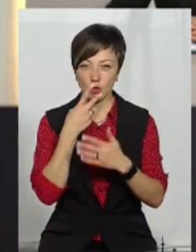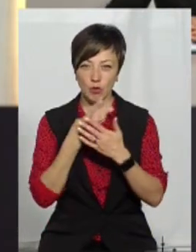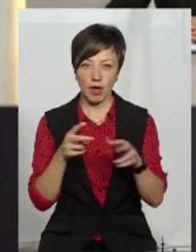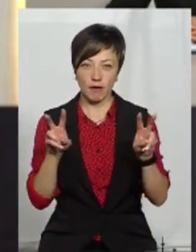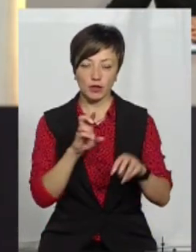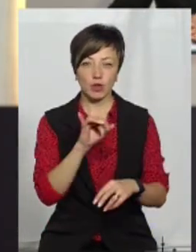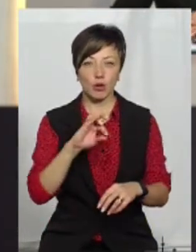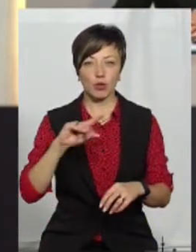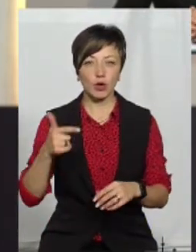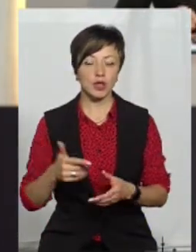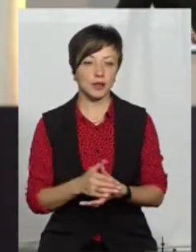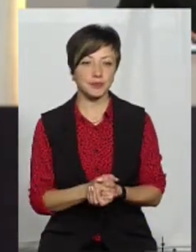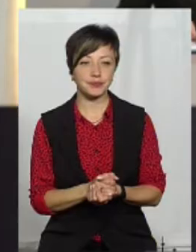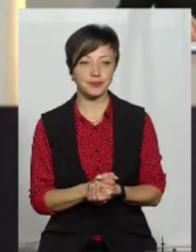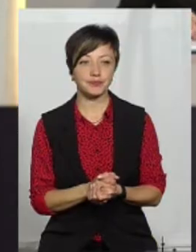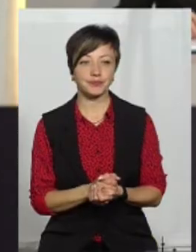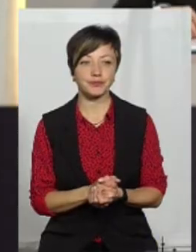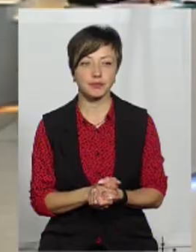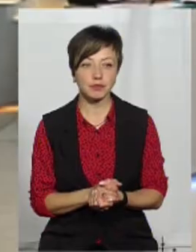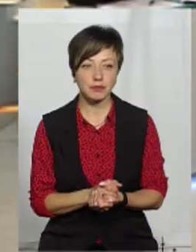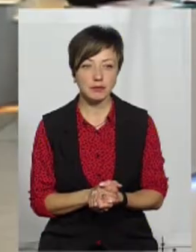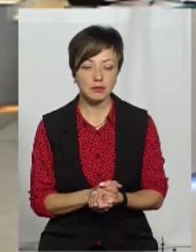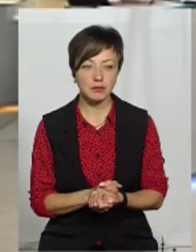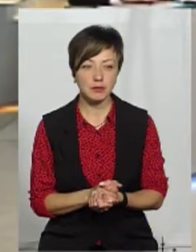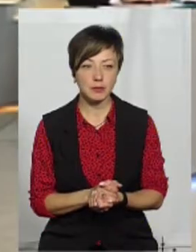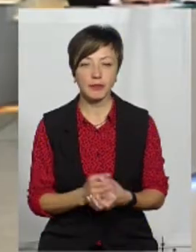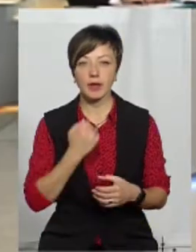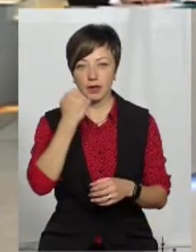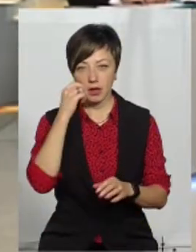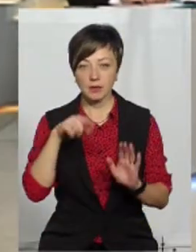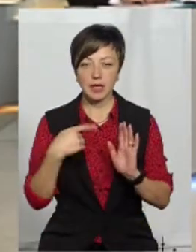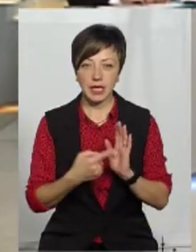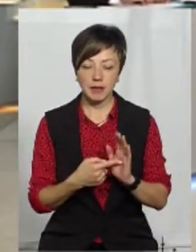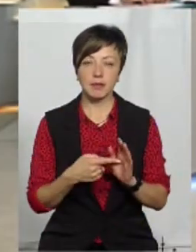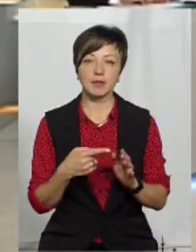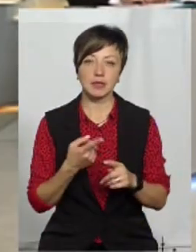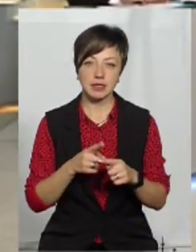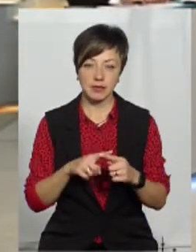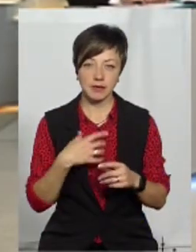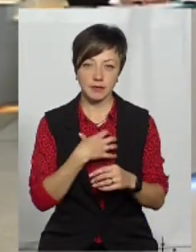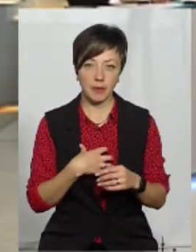явищу. Дякую. Моє перше запитання. Дуже дякую за питання, тому що питання дійсно актуальне.